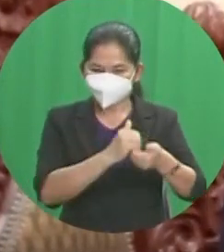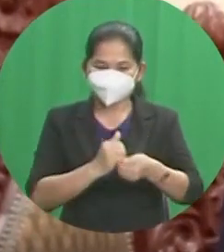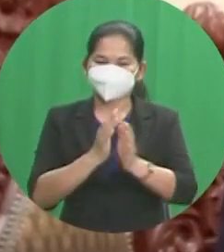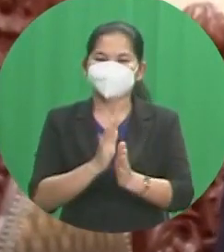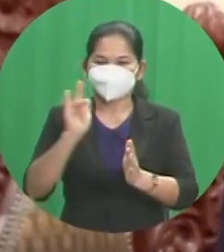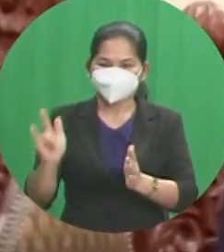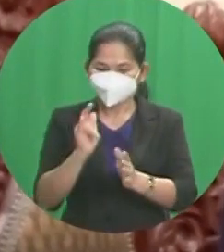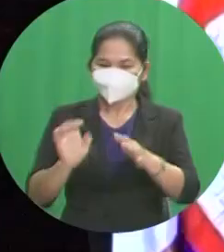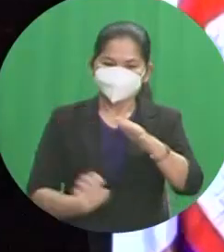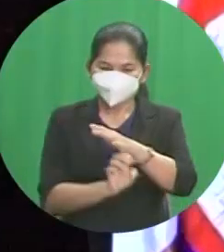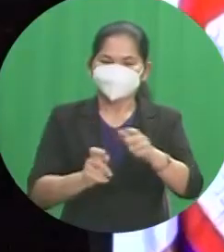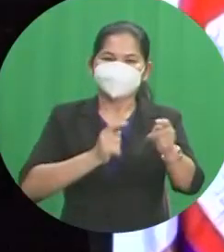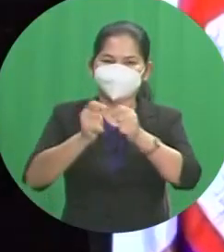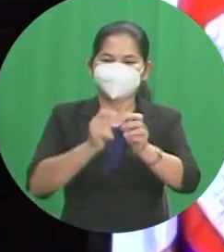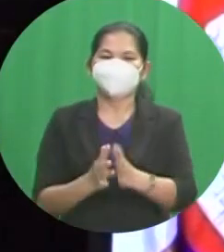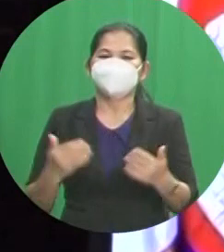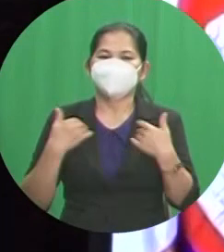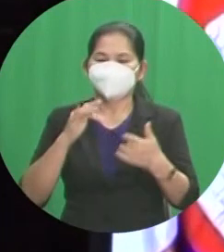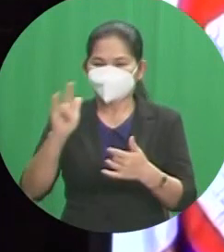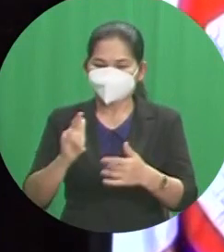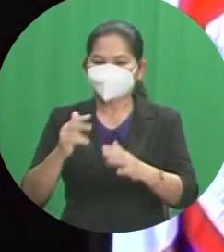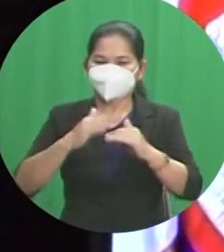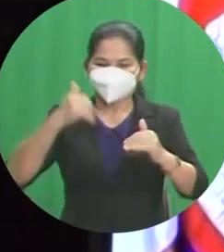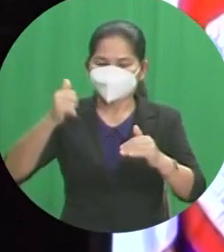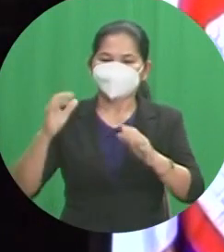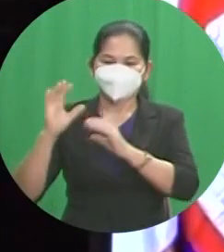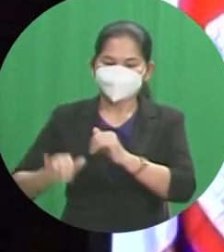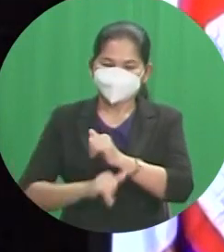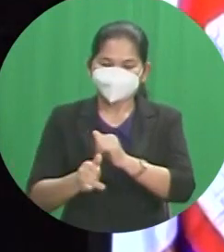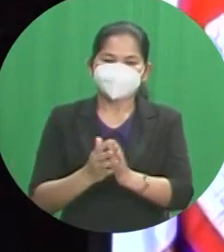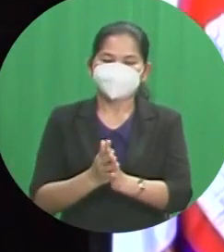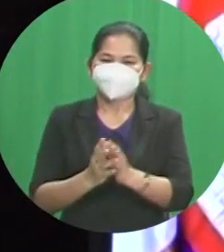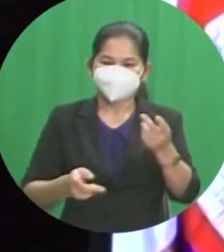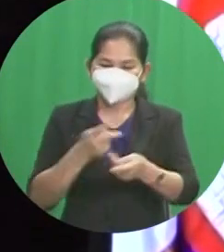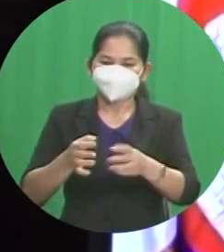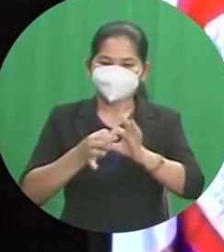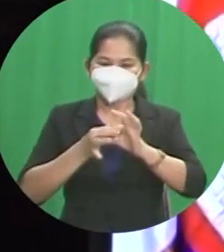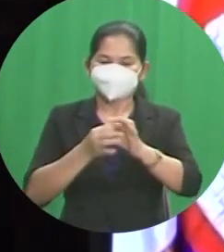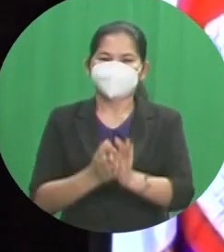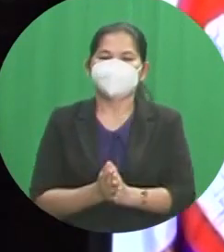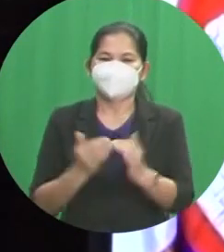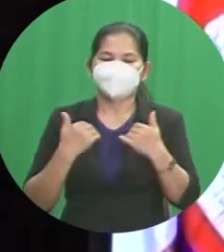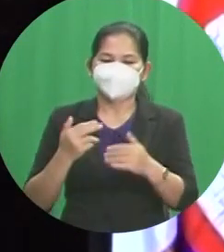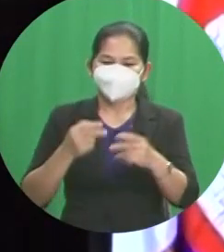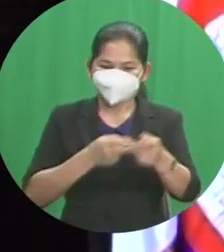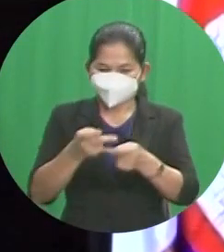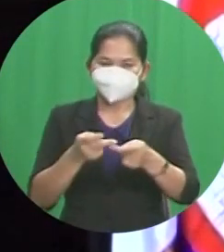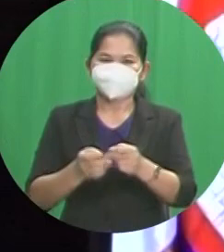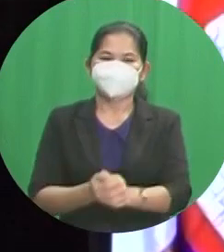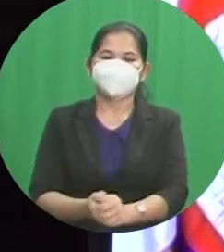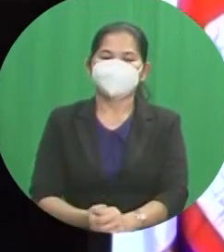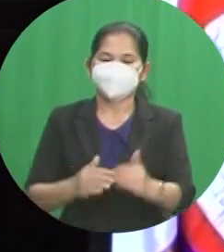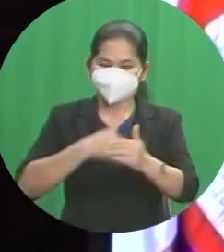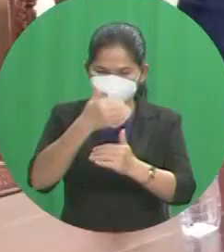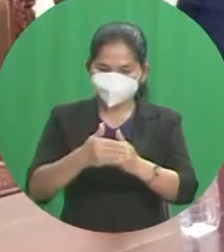ដោយប្រើប្រាស់ធនធានបច្ចេកទេសនិងប្រើទំនើបកម្មកសិកម្មព្រមទាំងផ្សារភ្ជាប់កសិកម្មទៅនឹងទីផ្សារផងដែរប